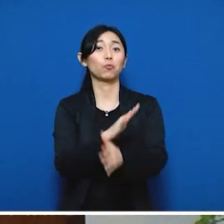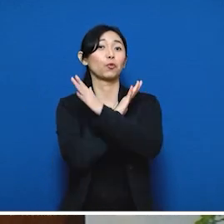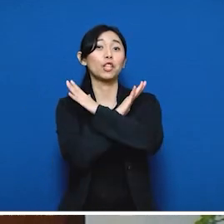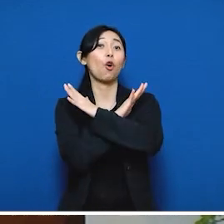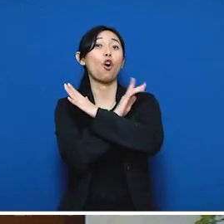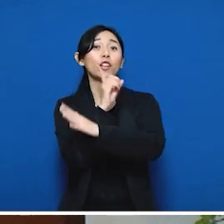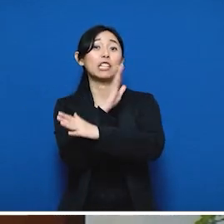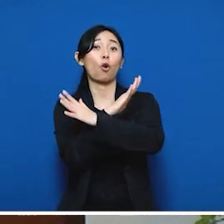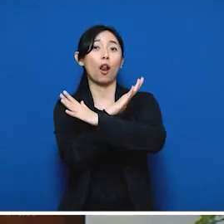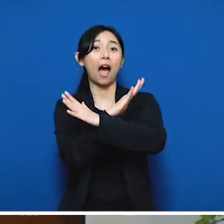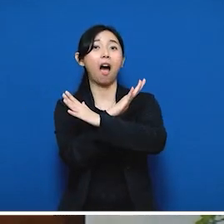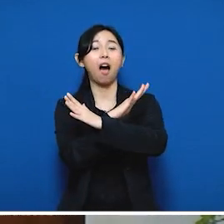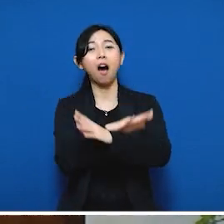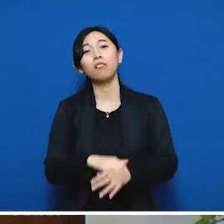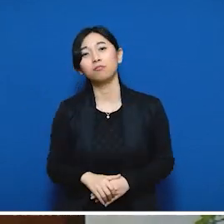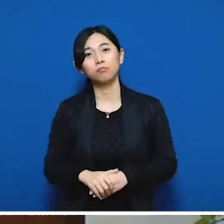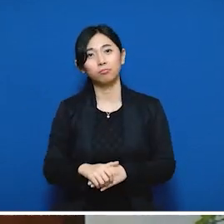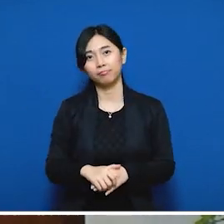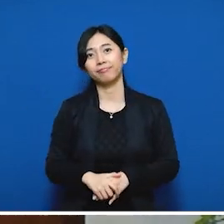Sehingga